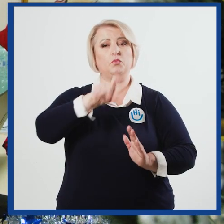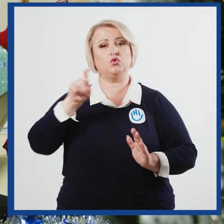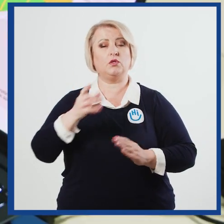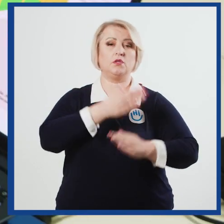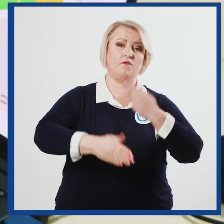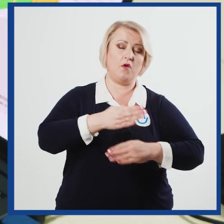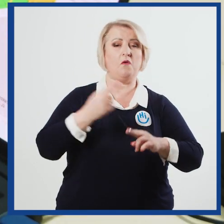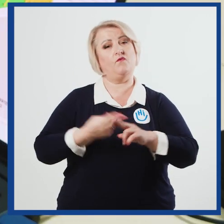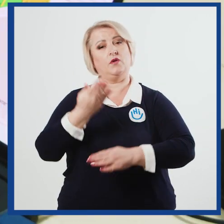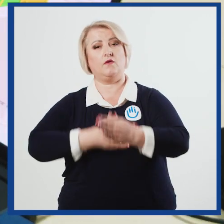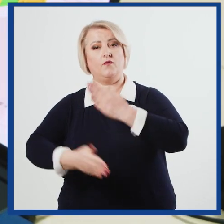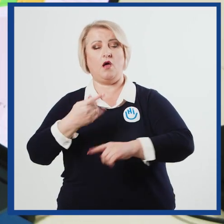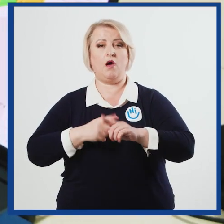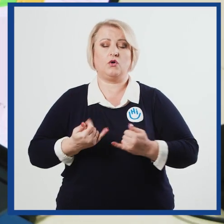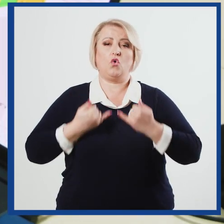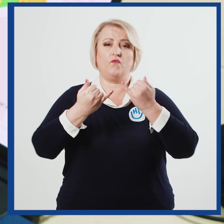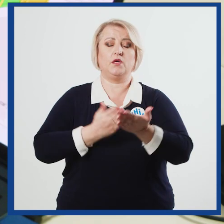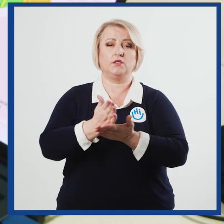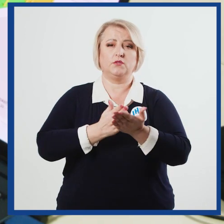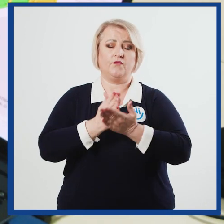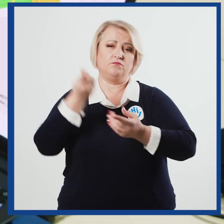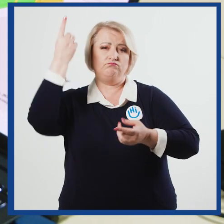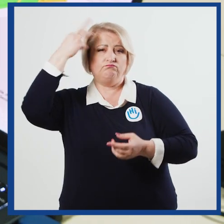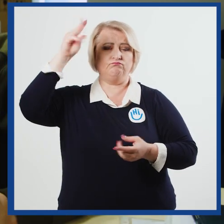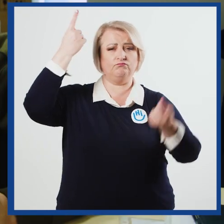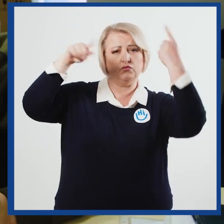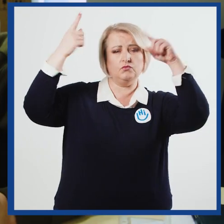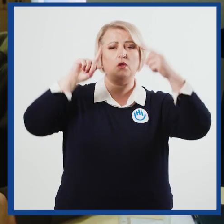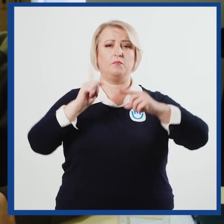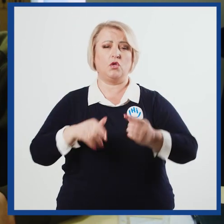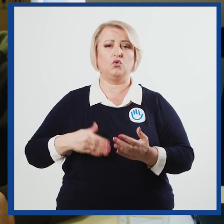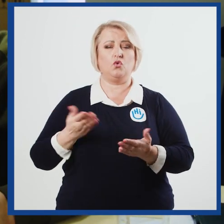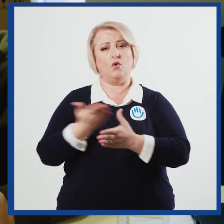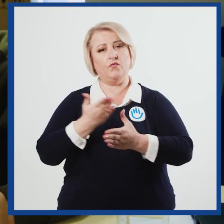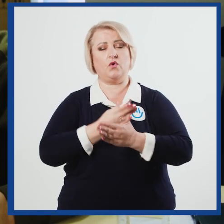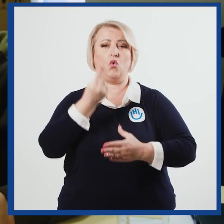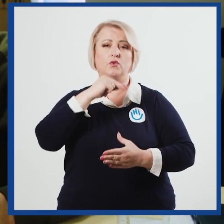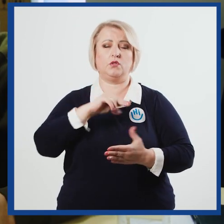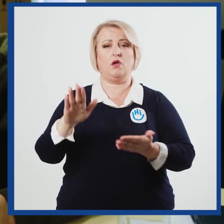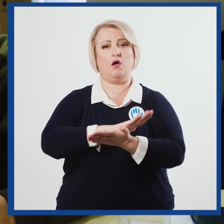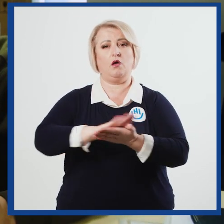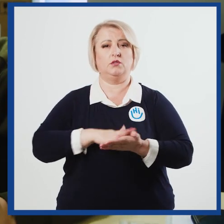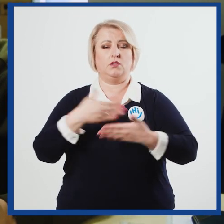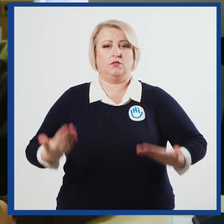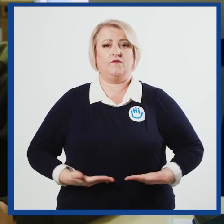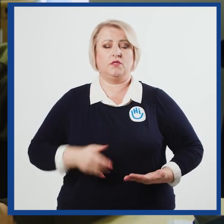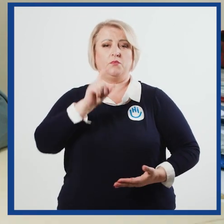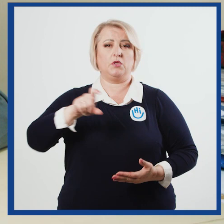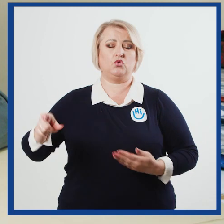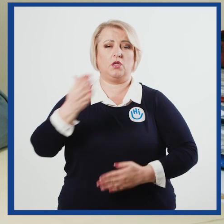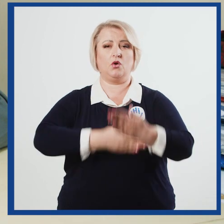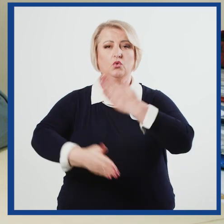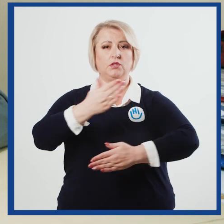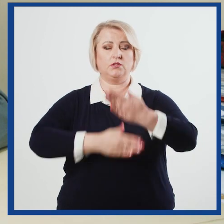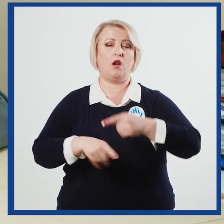inovative pentru a contribui la îmbunătățirea calității vieții persoanelor cu dizabilități, dar și veni cu un răspuns